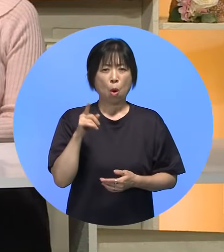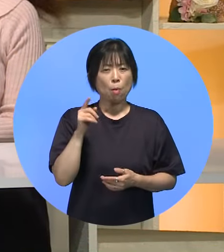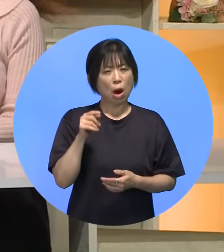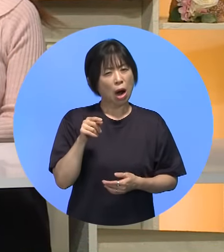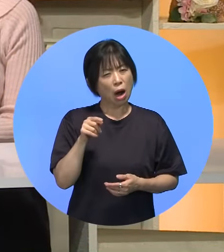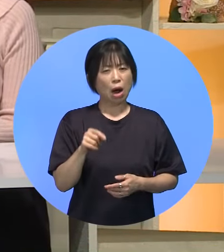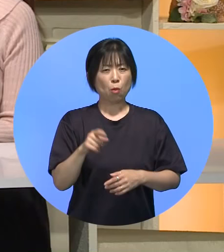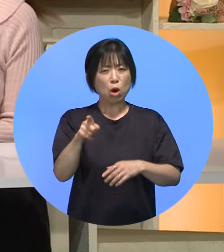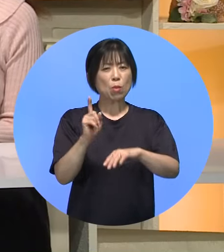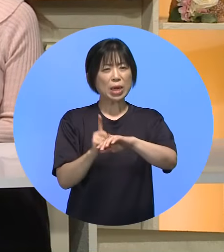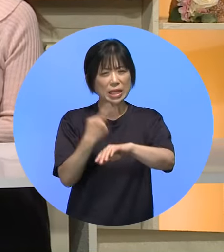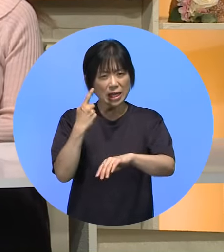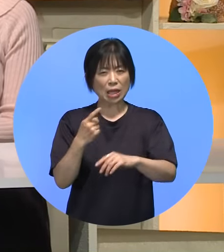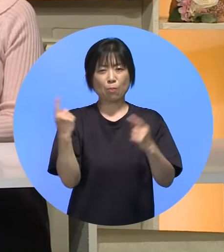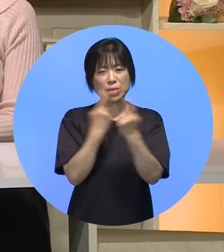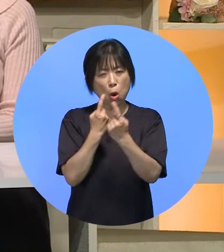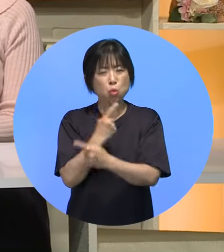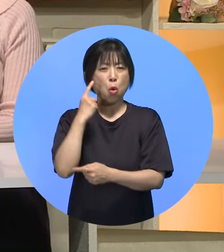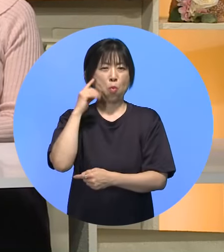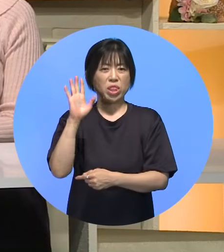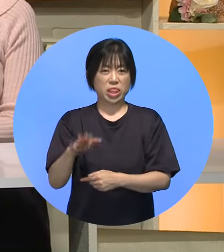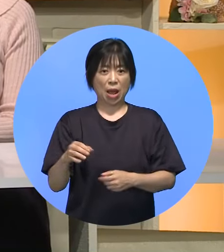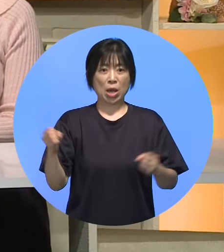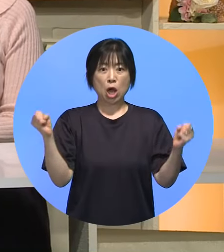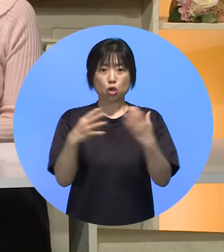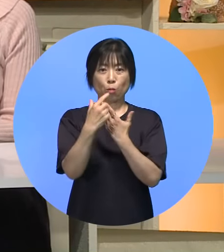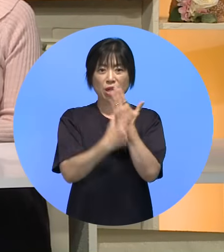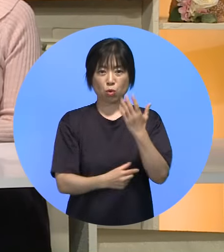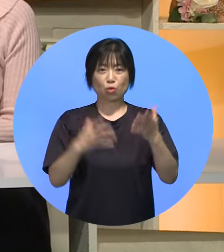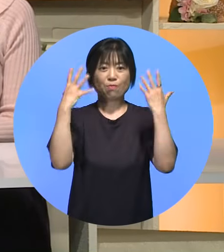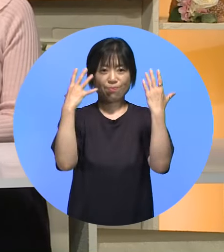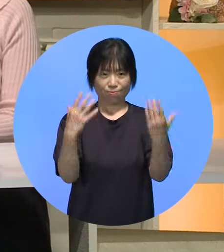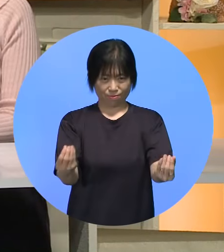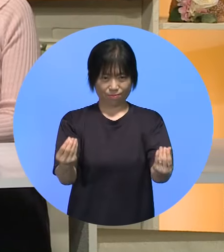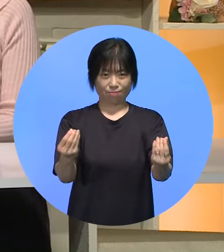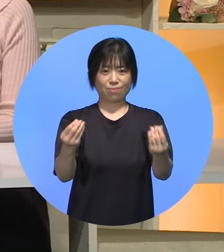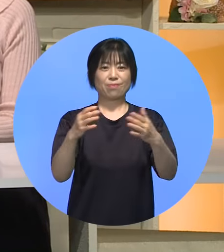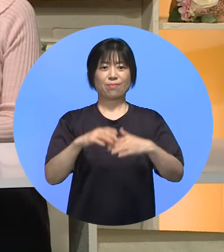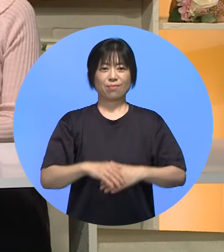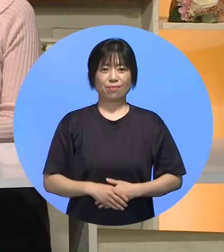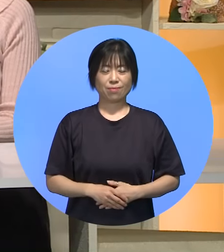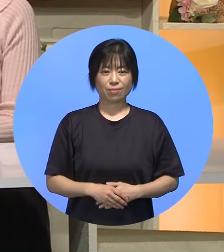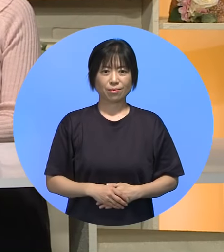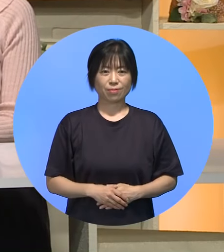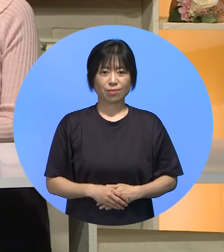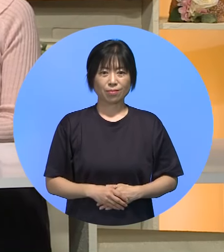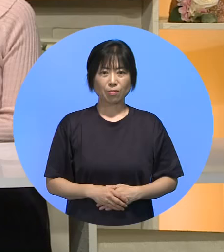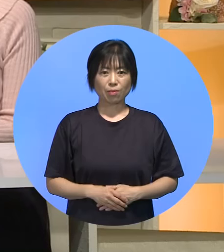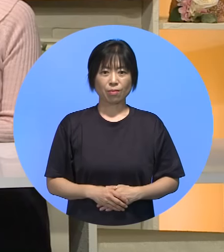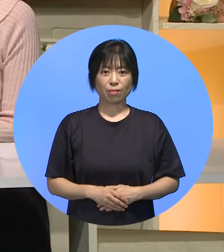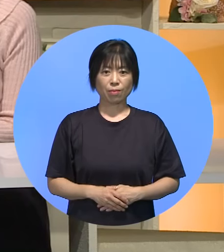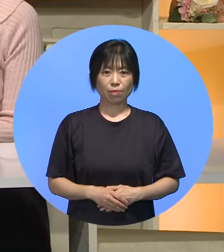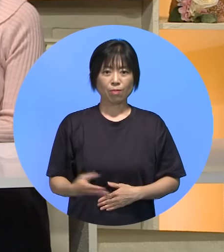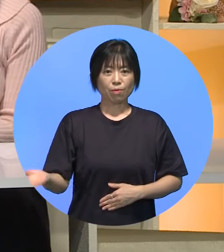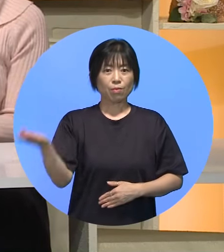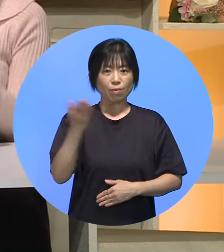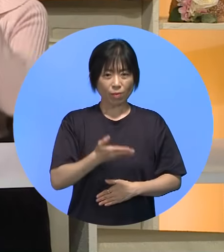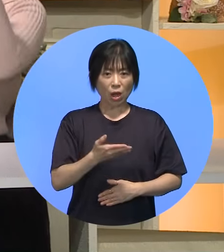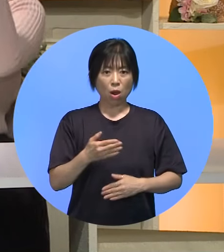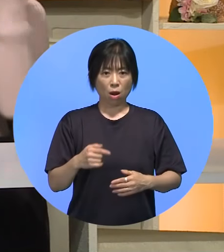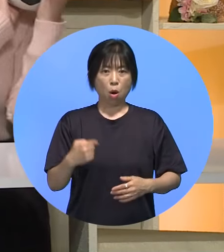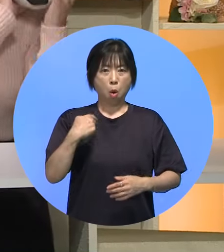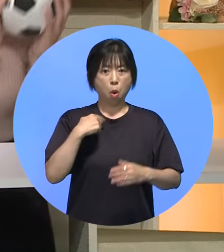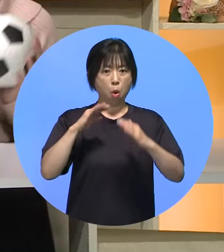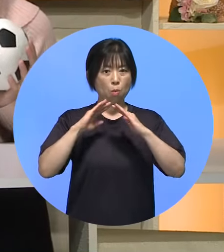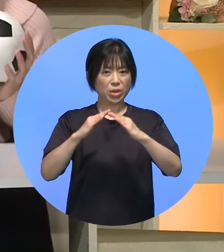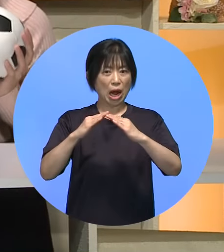見直そうか姉以上トピックスでした続いじゃあ今温暖な大阪な取り組みをご招待する